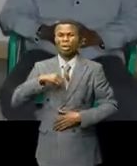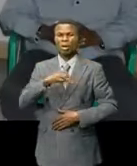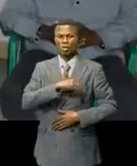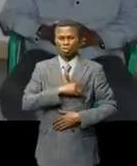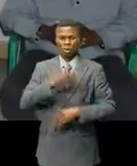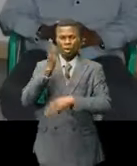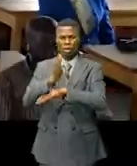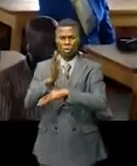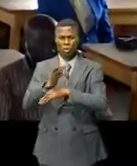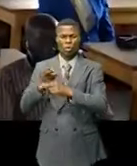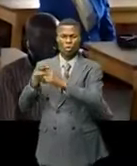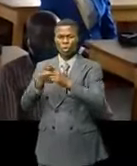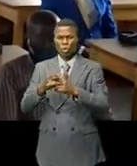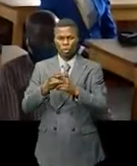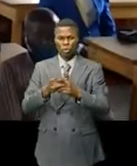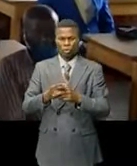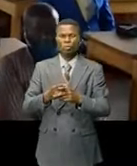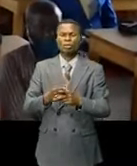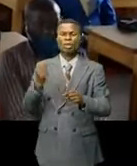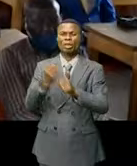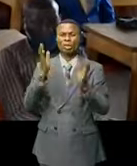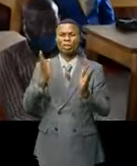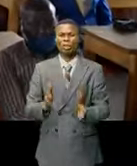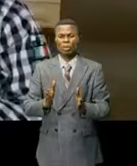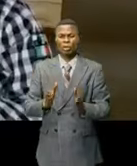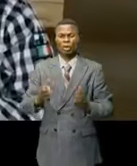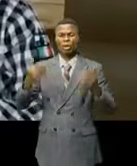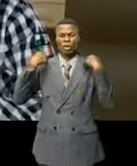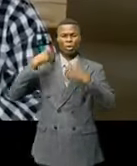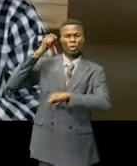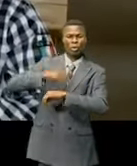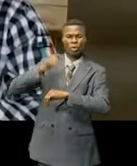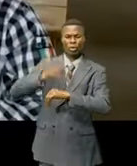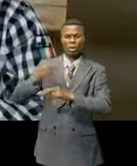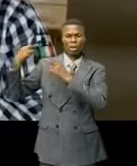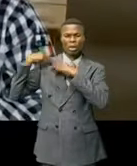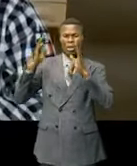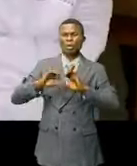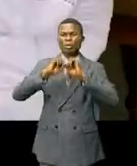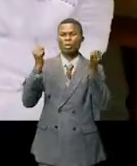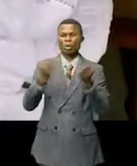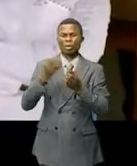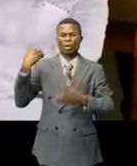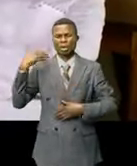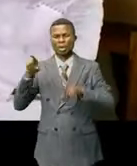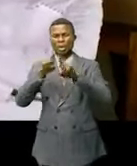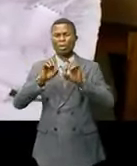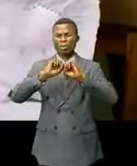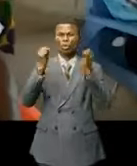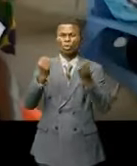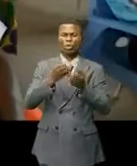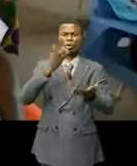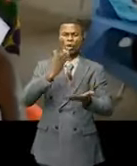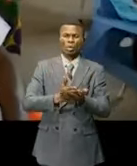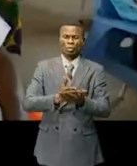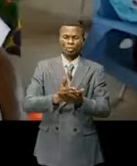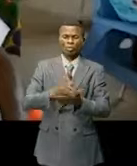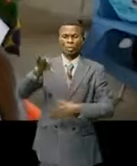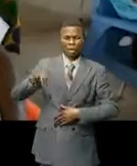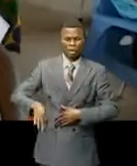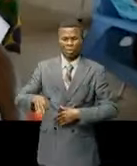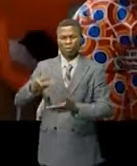conseil urbain de sécurité, les non-employeurs, le corps judiciaire, les responsables des entreprises entreprises publiques et privées, les bénéficiaires des